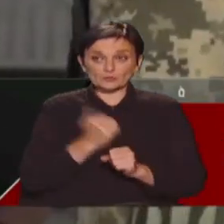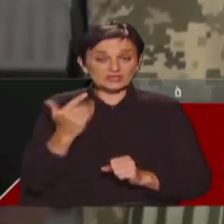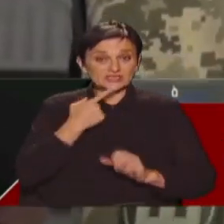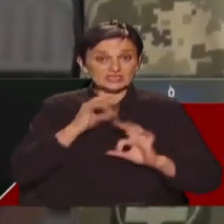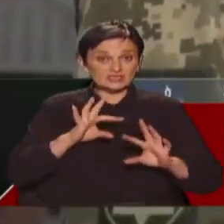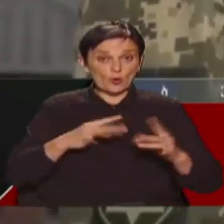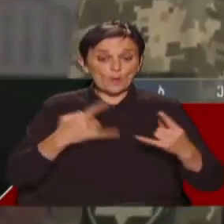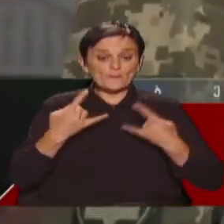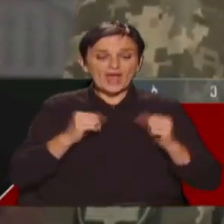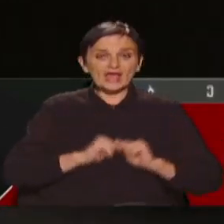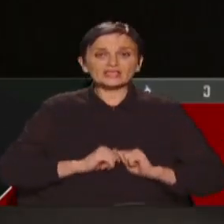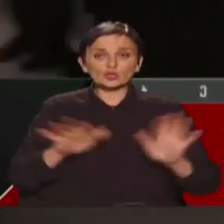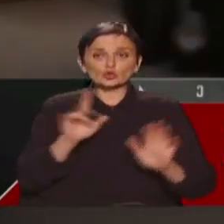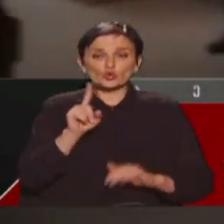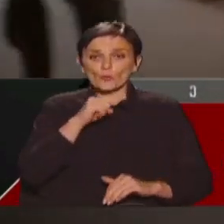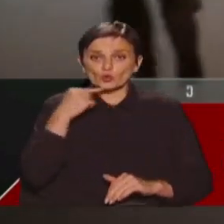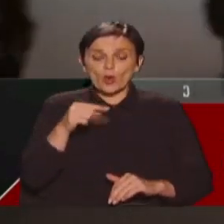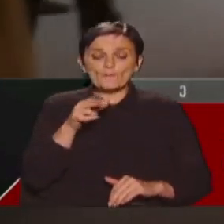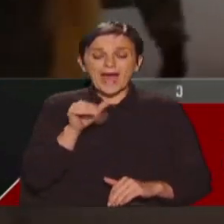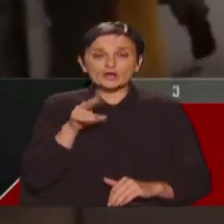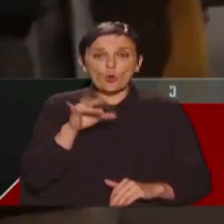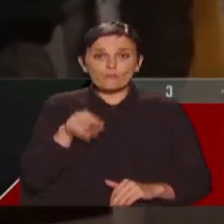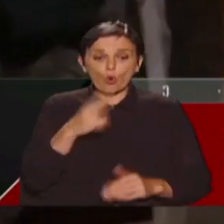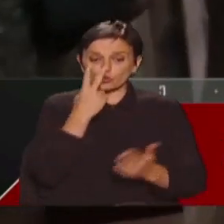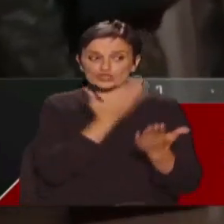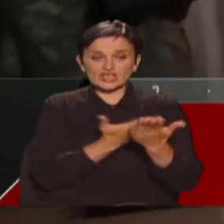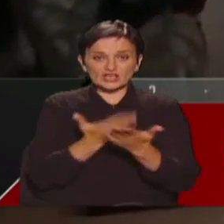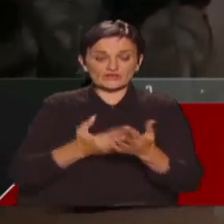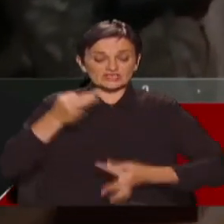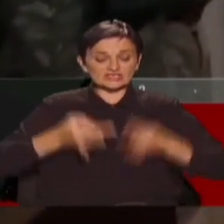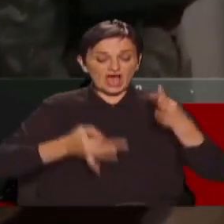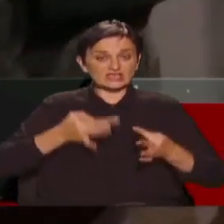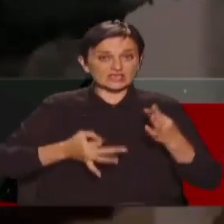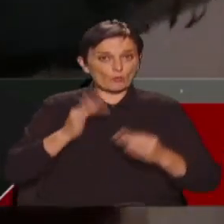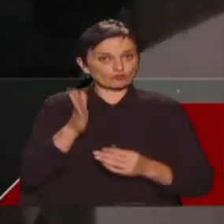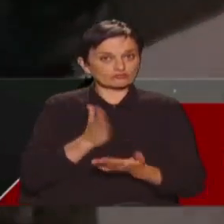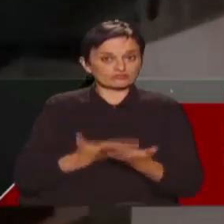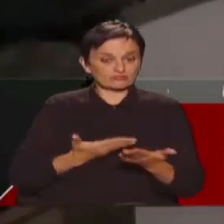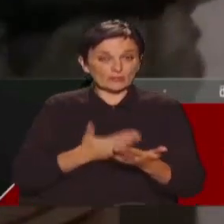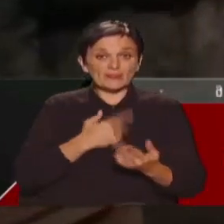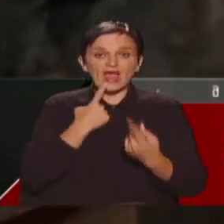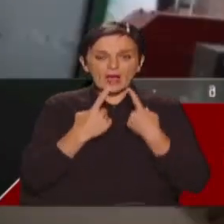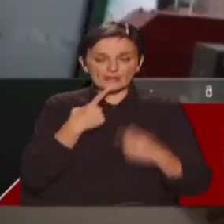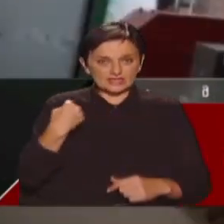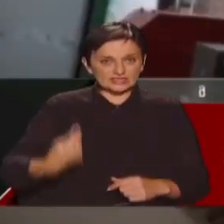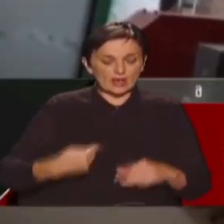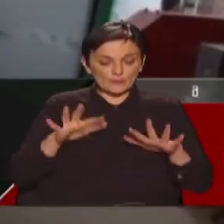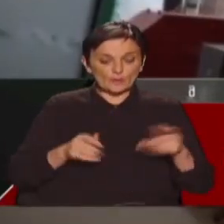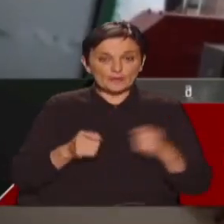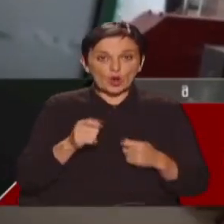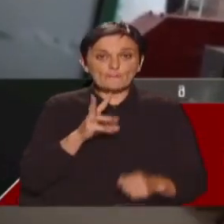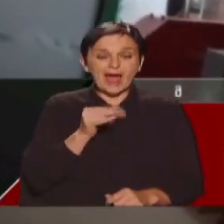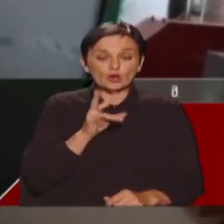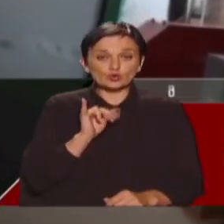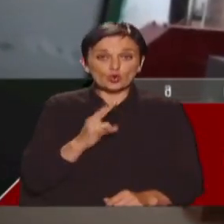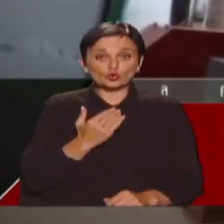tkmit mediashi vtseldeba tsnoba rom ruseti Mariupolshi apireps sachvenebeli sasamartlos moqobas. Misive tkmit is elaparaka saprangetis prezident Emmanuel